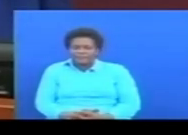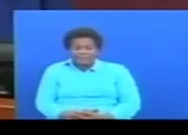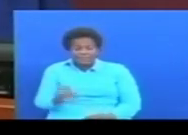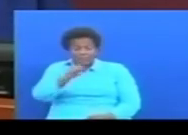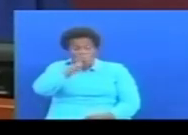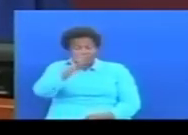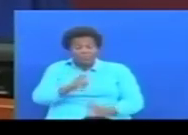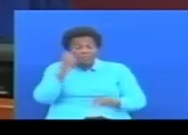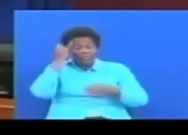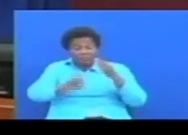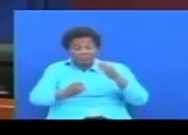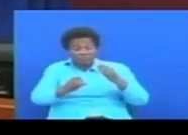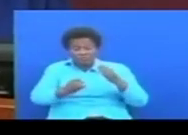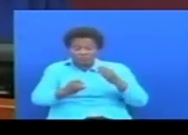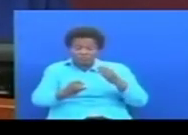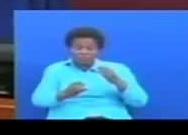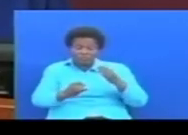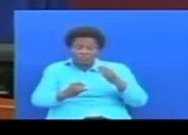waheshimiwa wabunge ni la